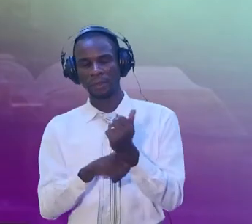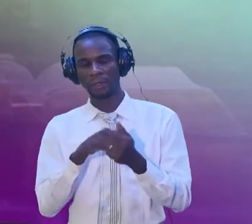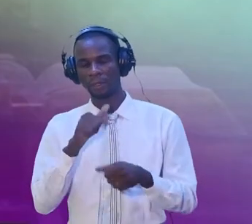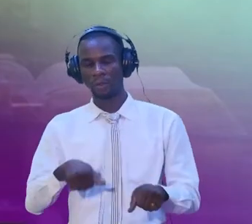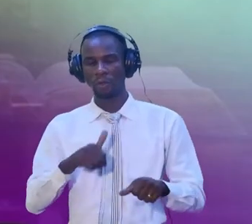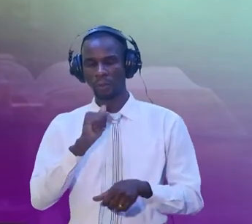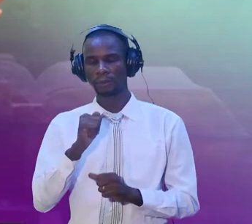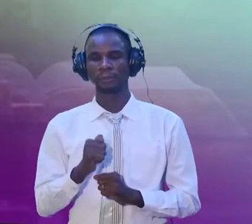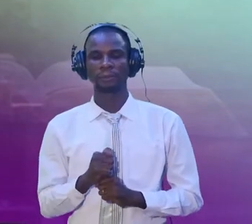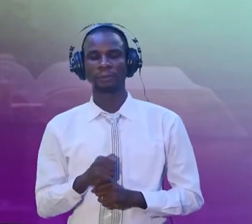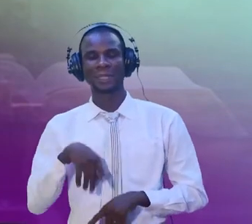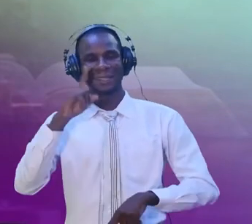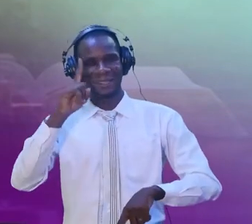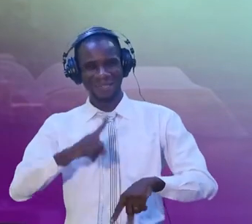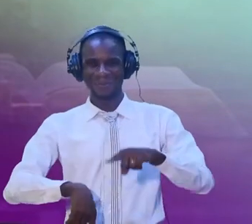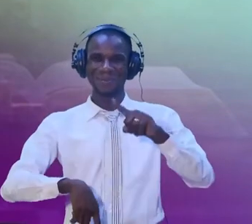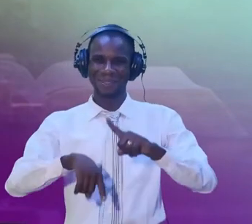tena.